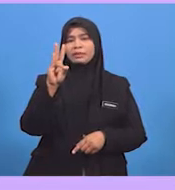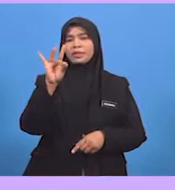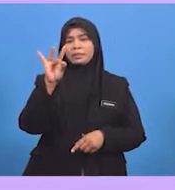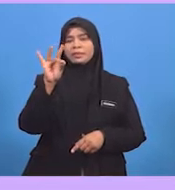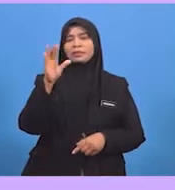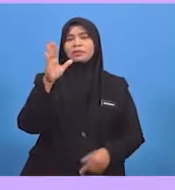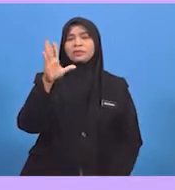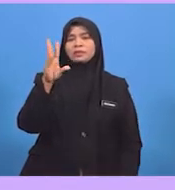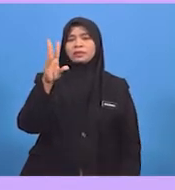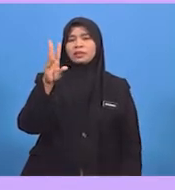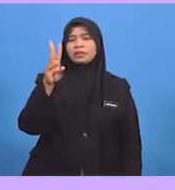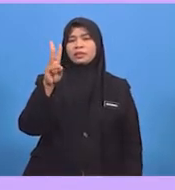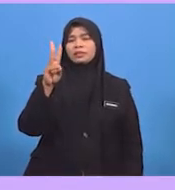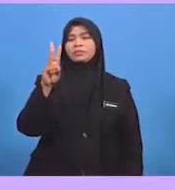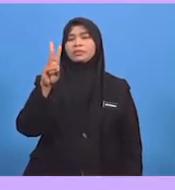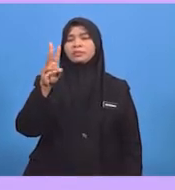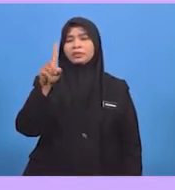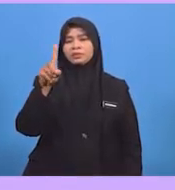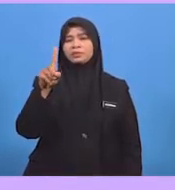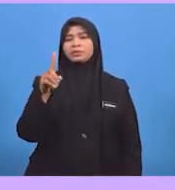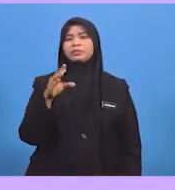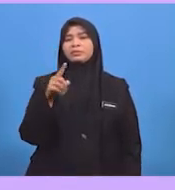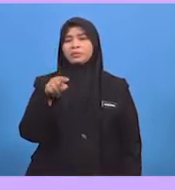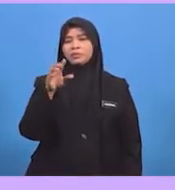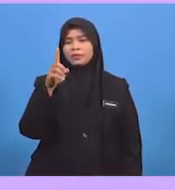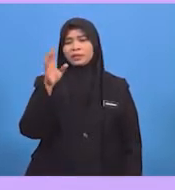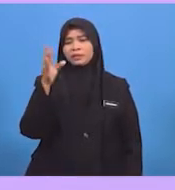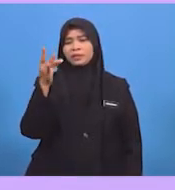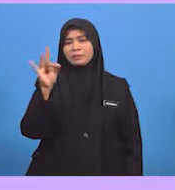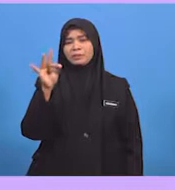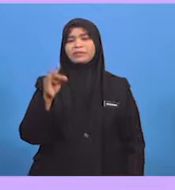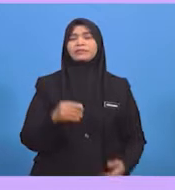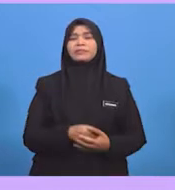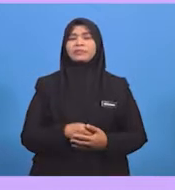RM5,851.18. Ini bermaksud saya perlu membayar